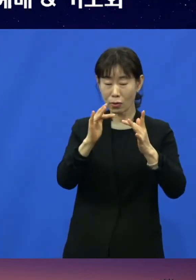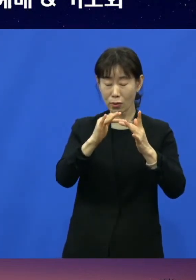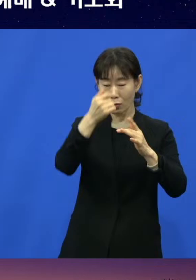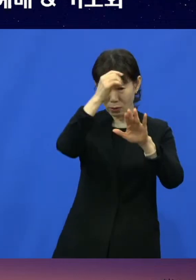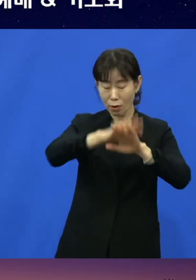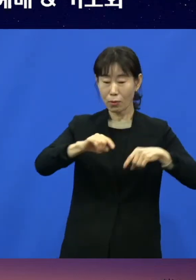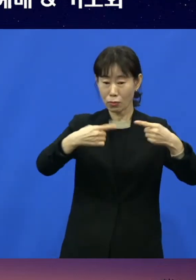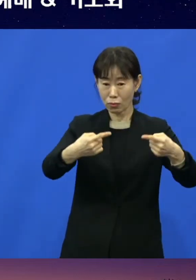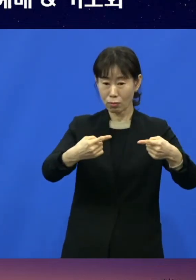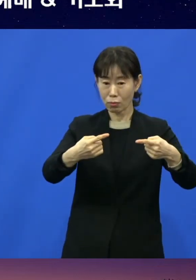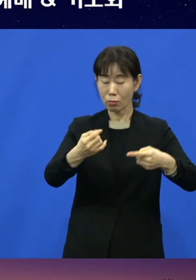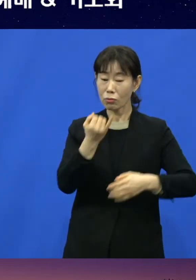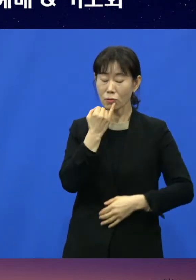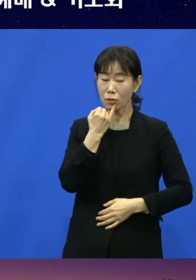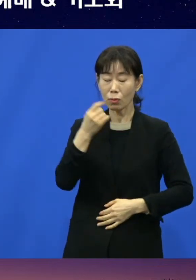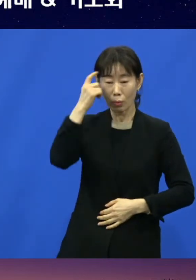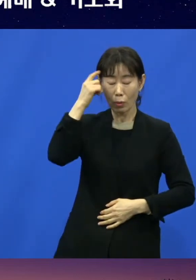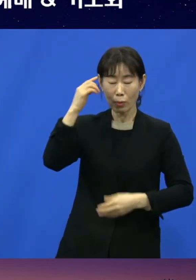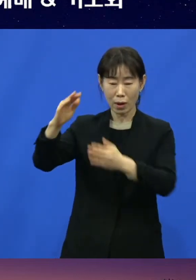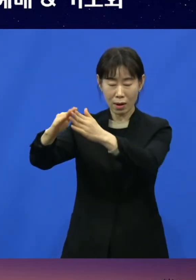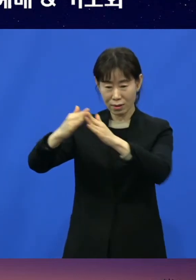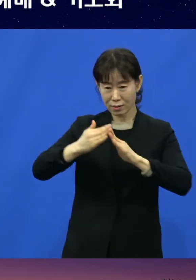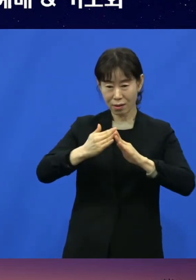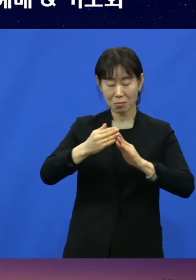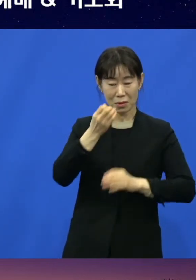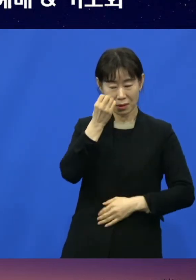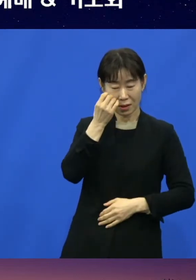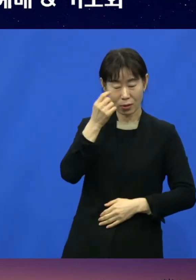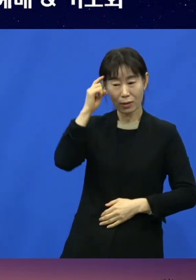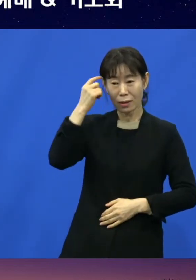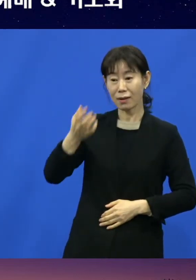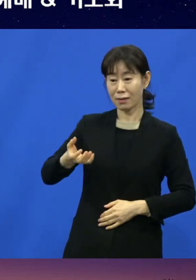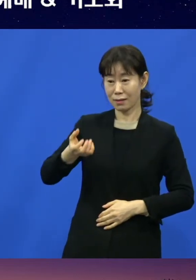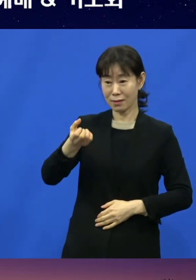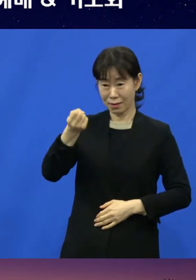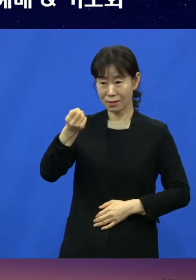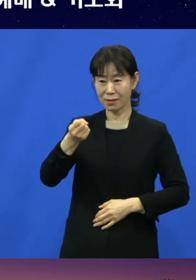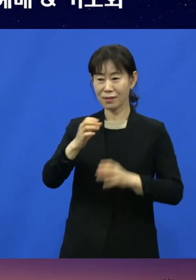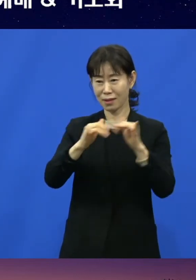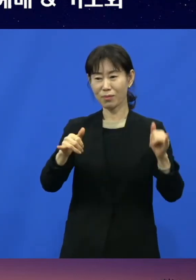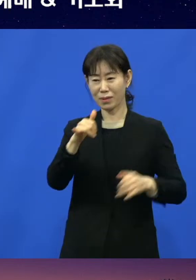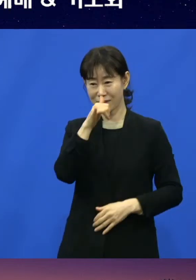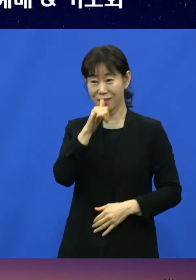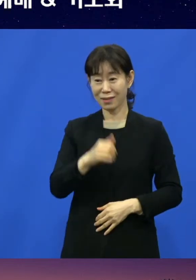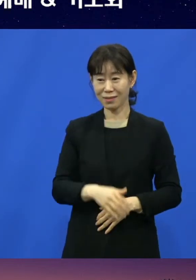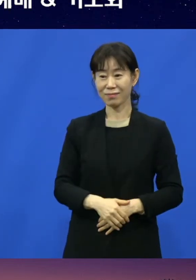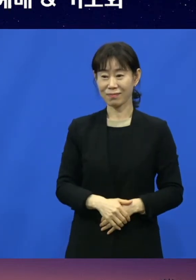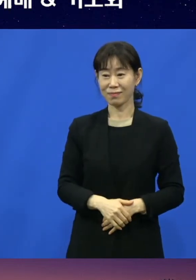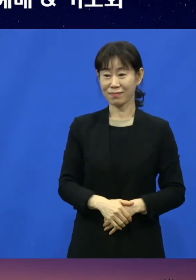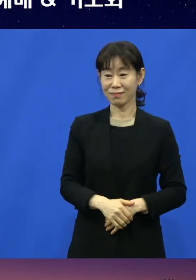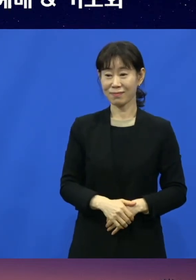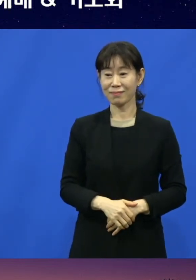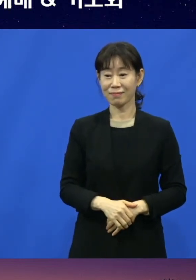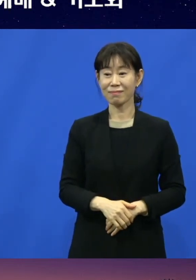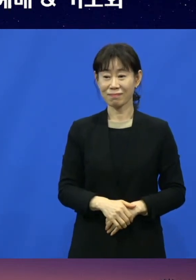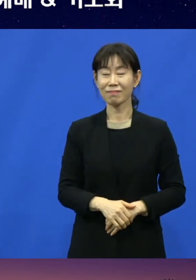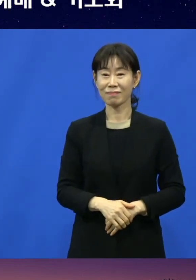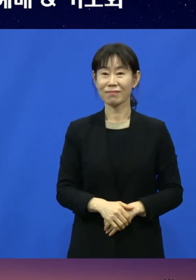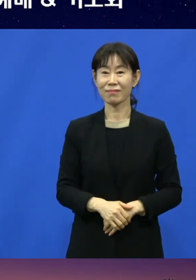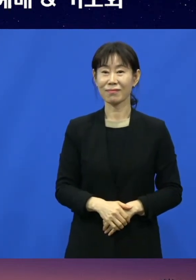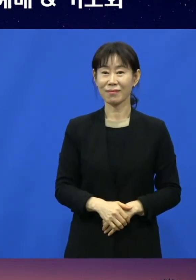거예요. 그러니까 오늘 여기에 보면 중요한 게 뭐냐면 이를 발견한 후라는 게 이를 발견한 후